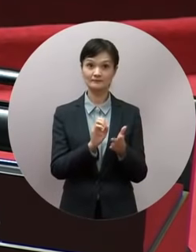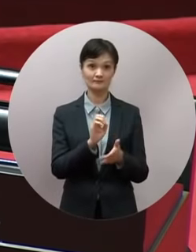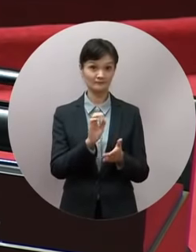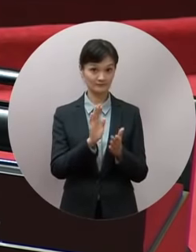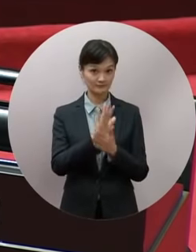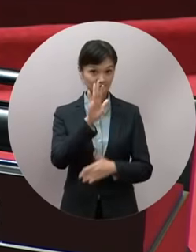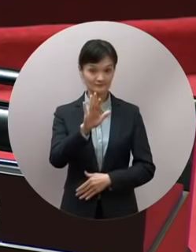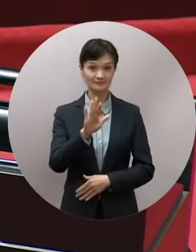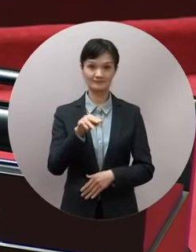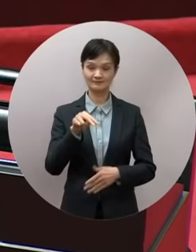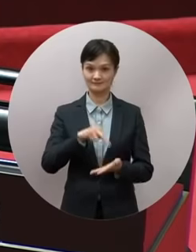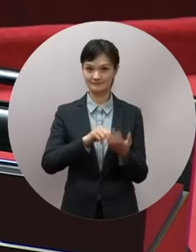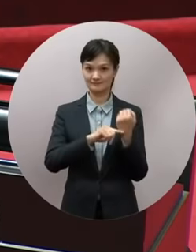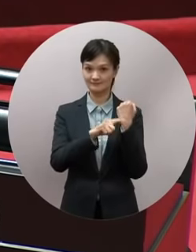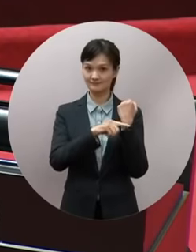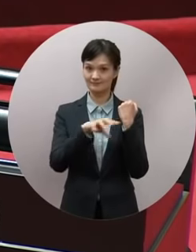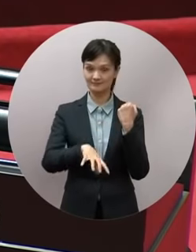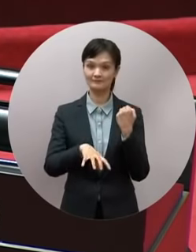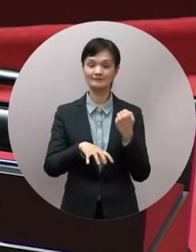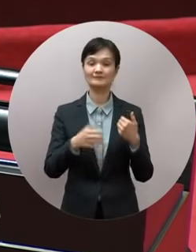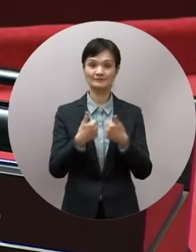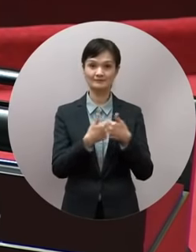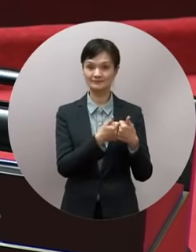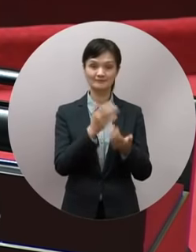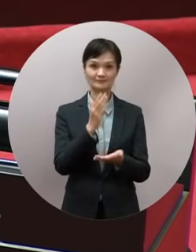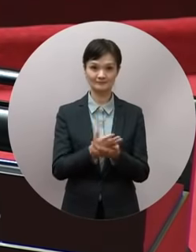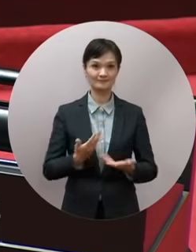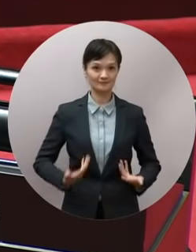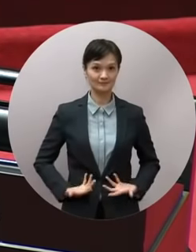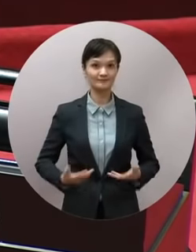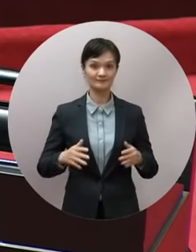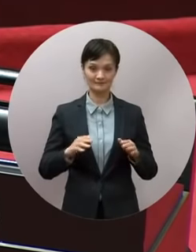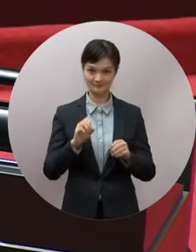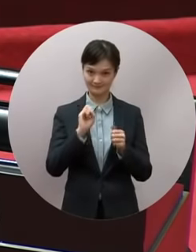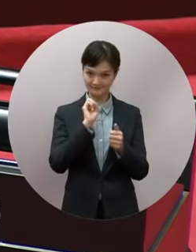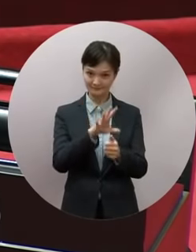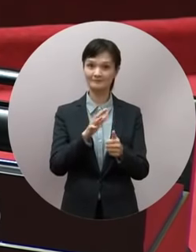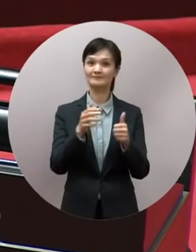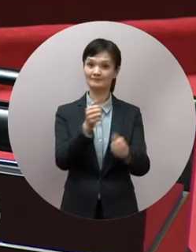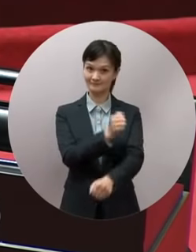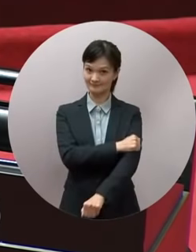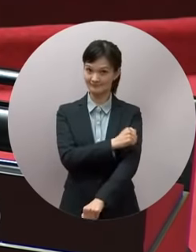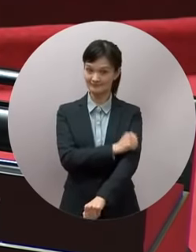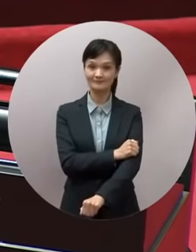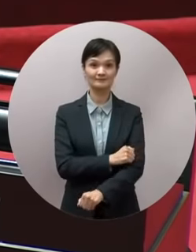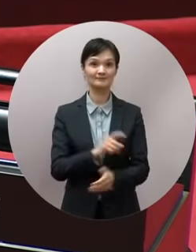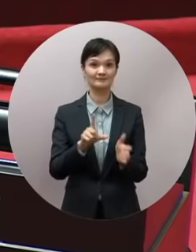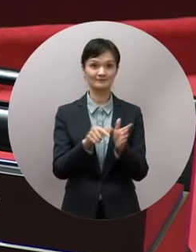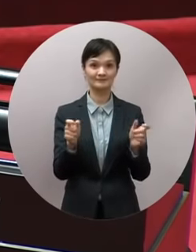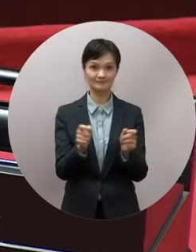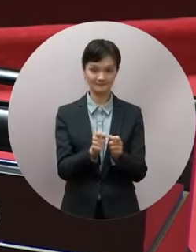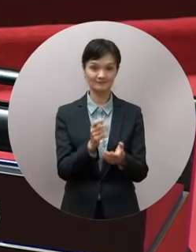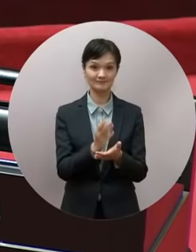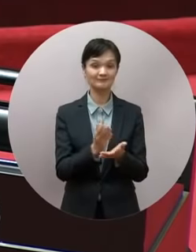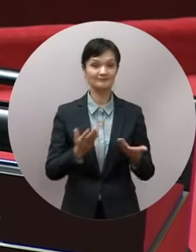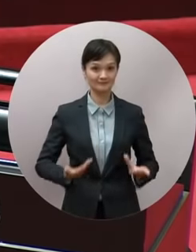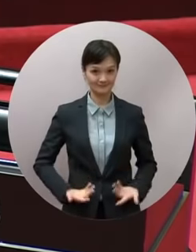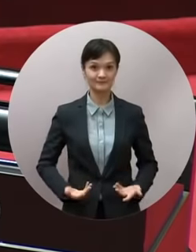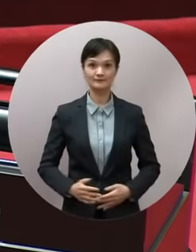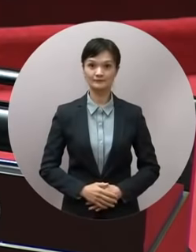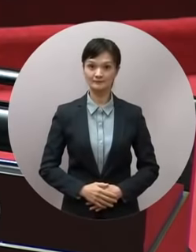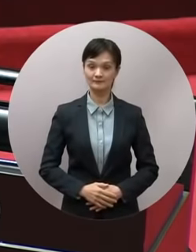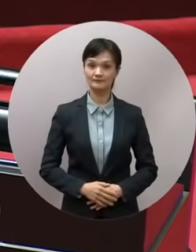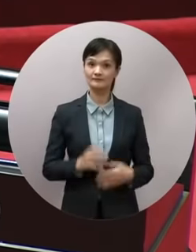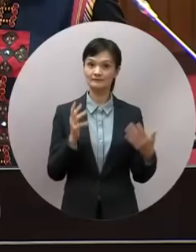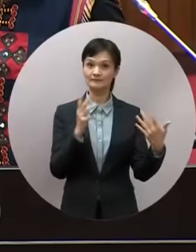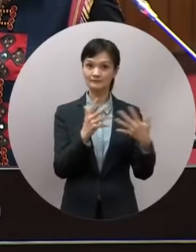就要休会了，在这边先跟大家说声辛苦，希望大家可以暂时休息一下。 谢谢。 在我质询之前